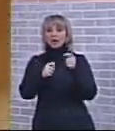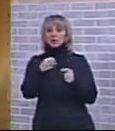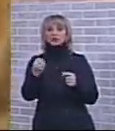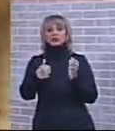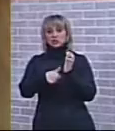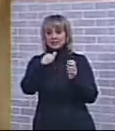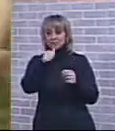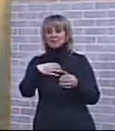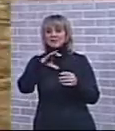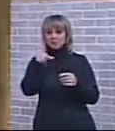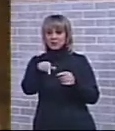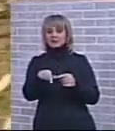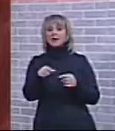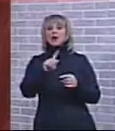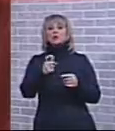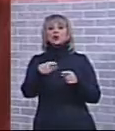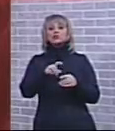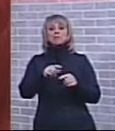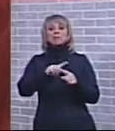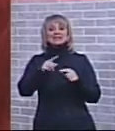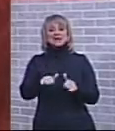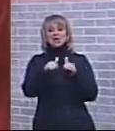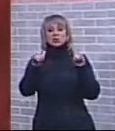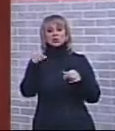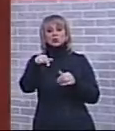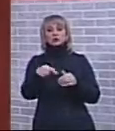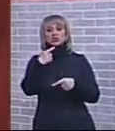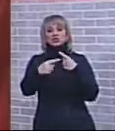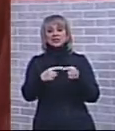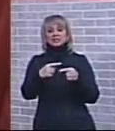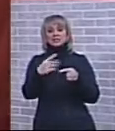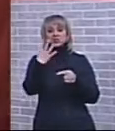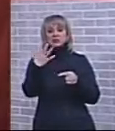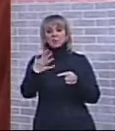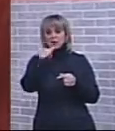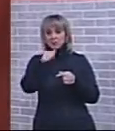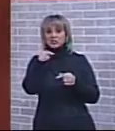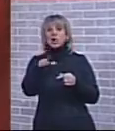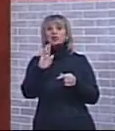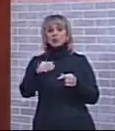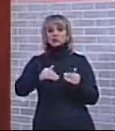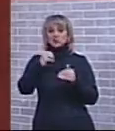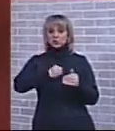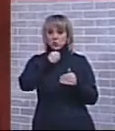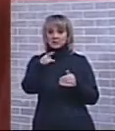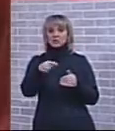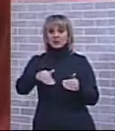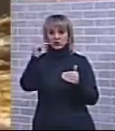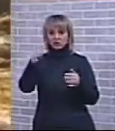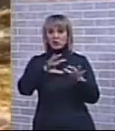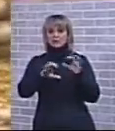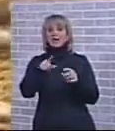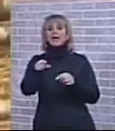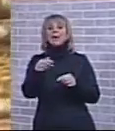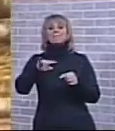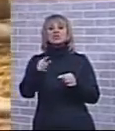еще полгода. Гуанаки очень быстро растут. И буквально через 4-5 месяцев она будет с ростом взрослое животное.